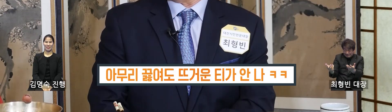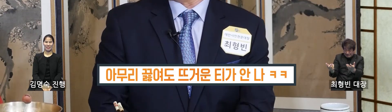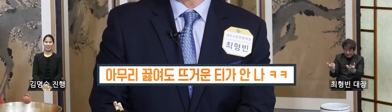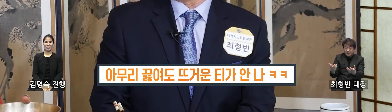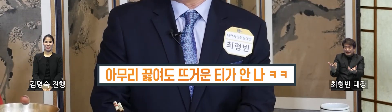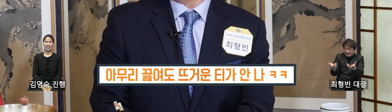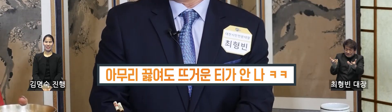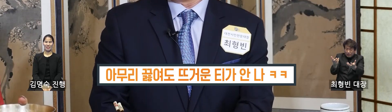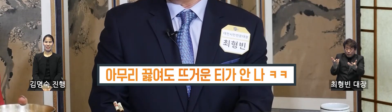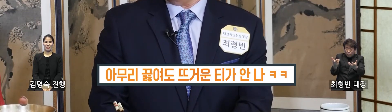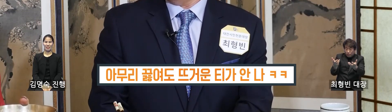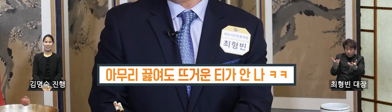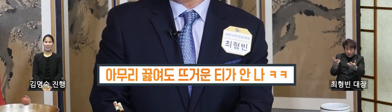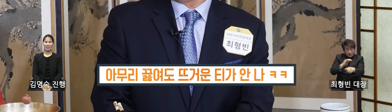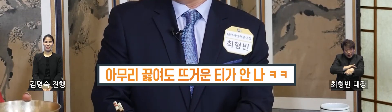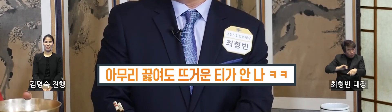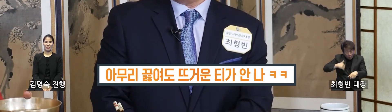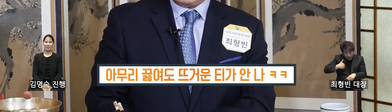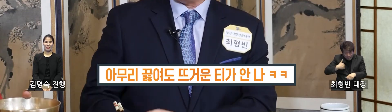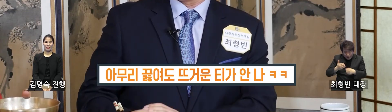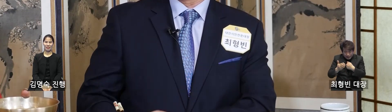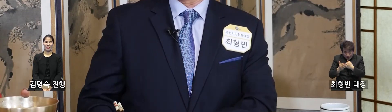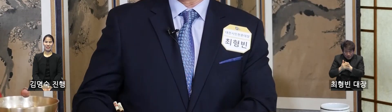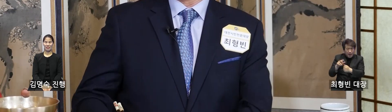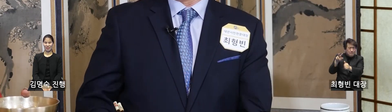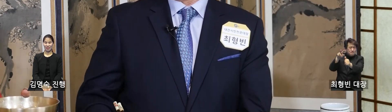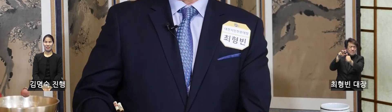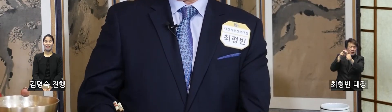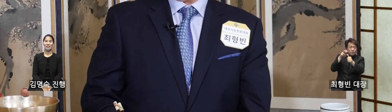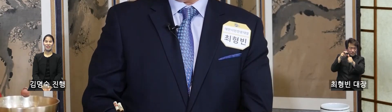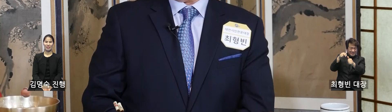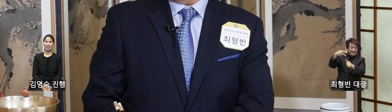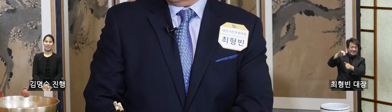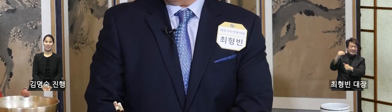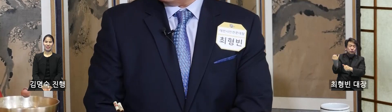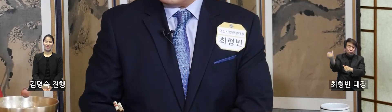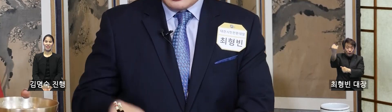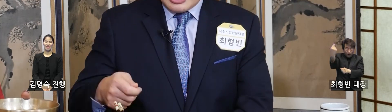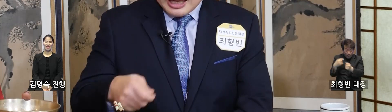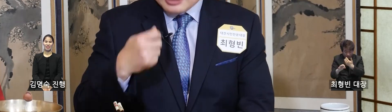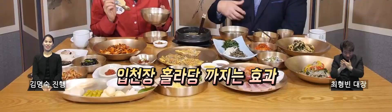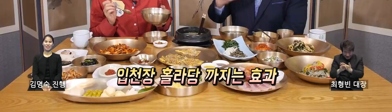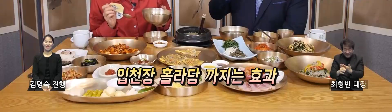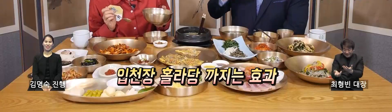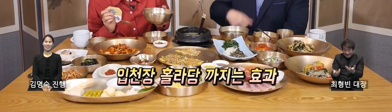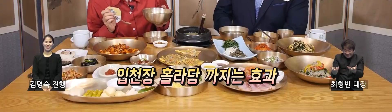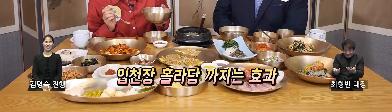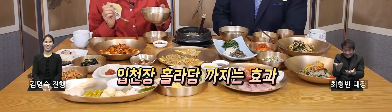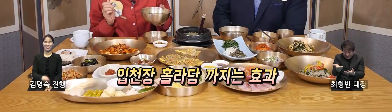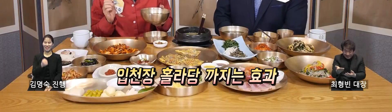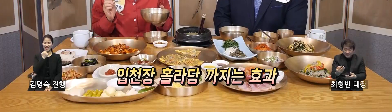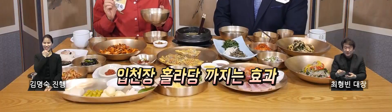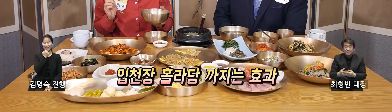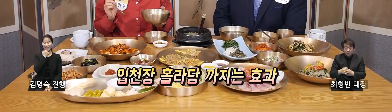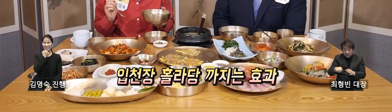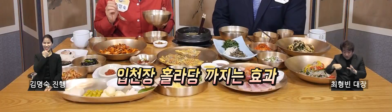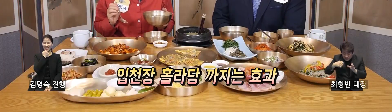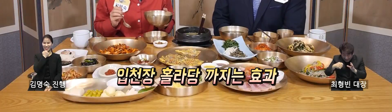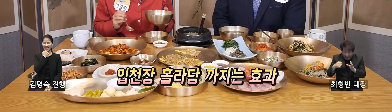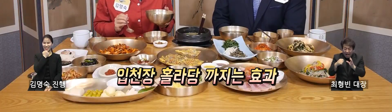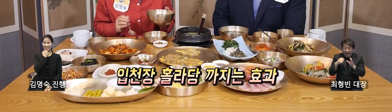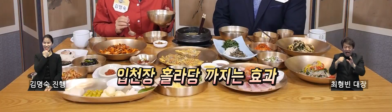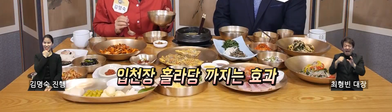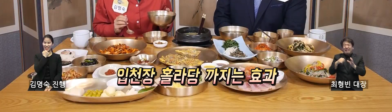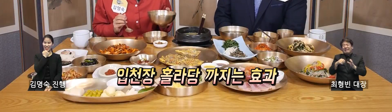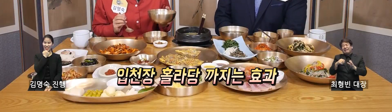표시 잘 안 나면 그래서 미운 시누이 오면 이걸 끓여주면 별로 안 되었고 나서 타고 갈 거지 벌써 앱 바꾼 이불을 다 t